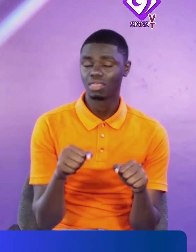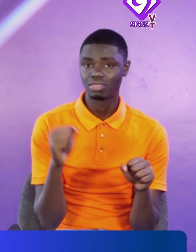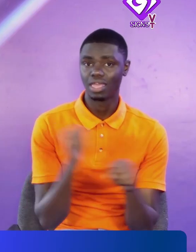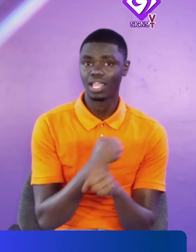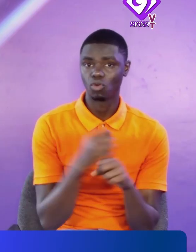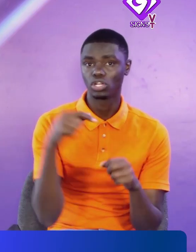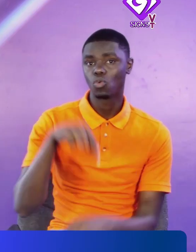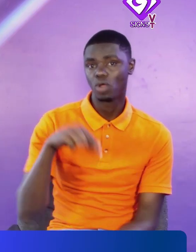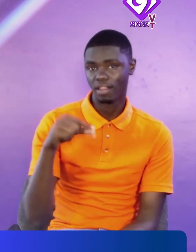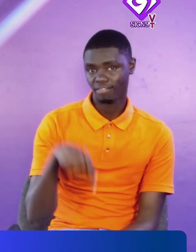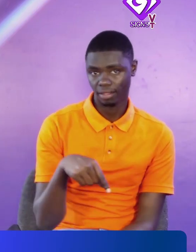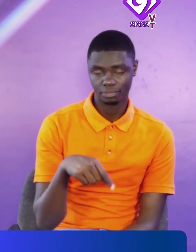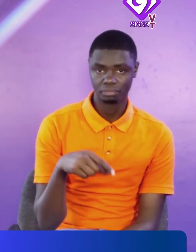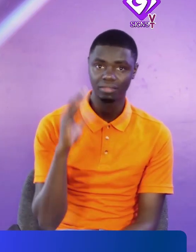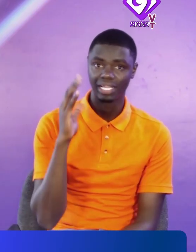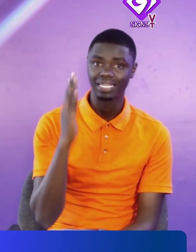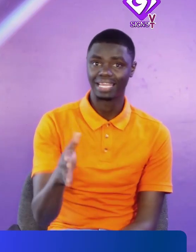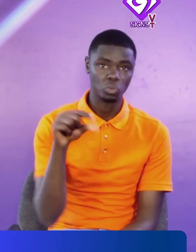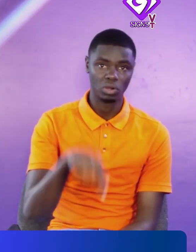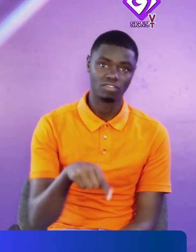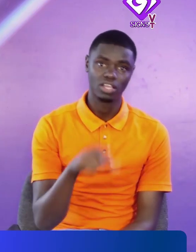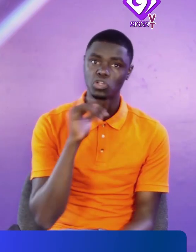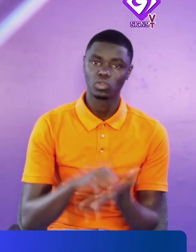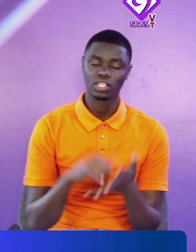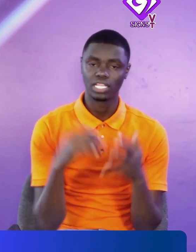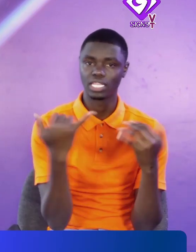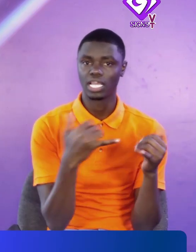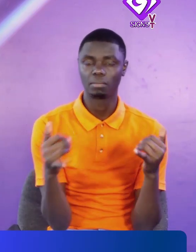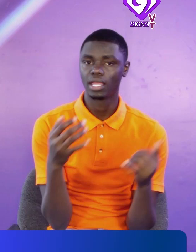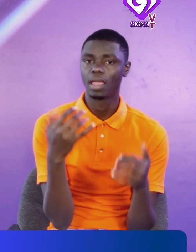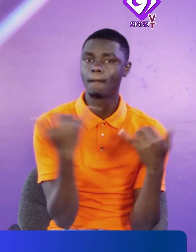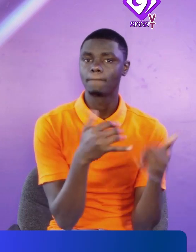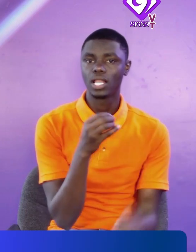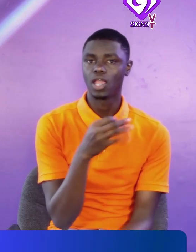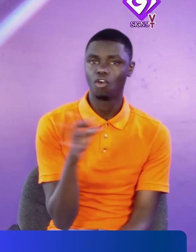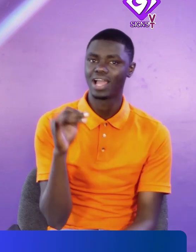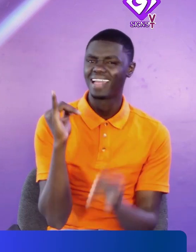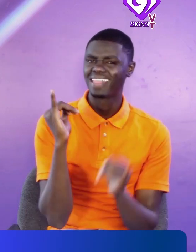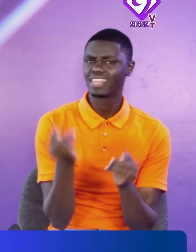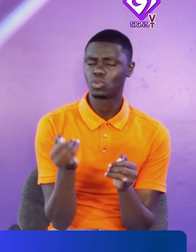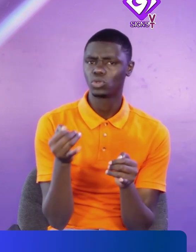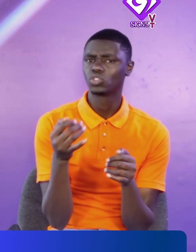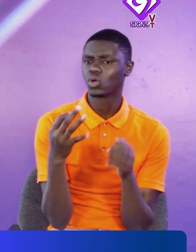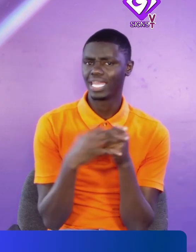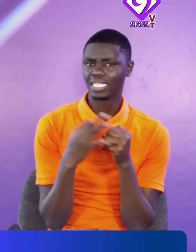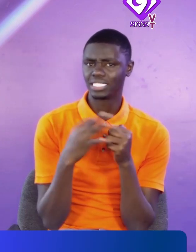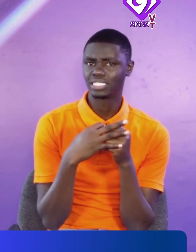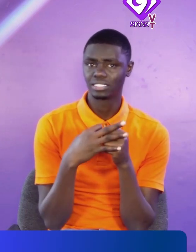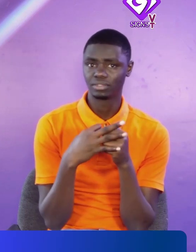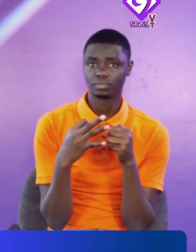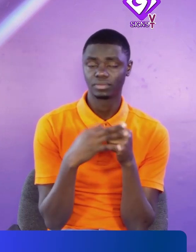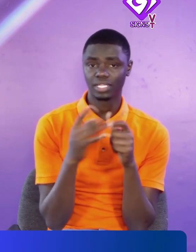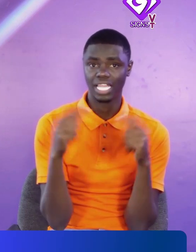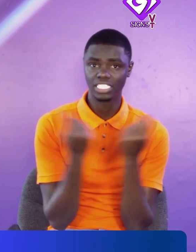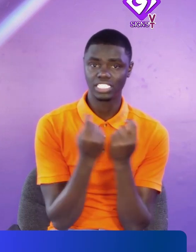Unaona directly. Ibidi wacheze playoffs. Juu this new format, team za kwanza 8 zina qualify round of 16